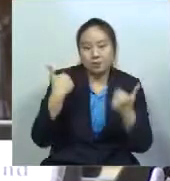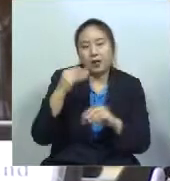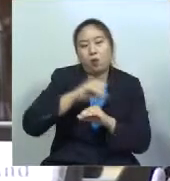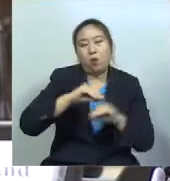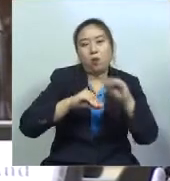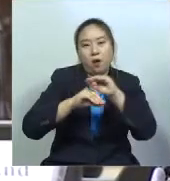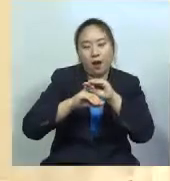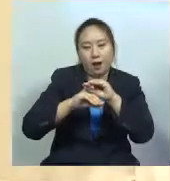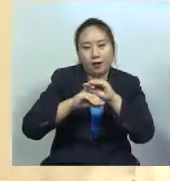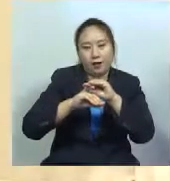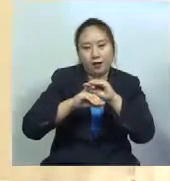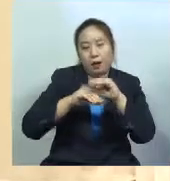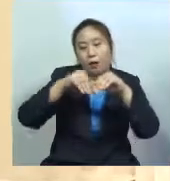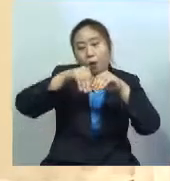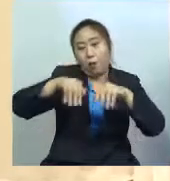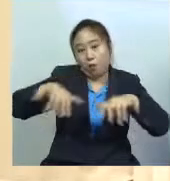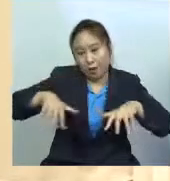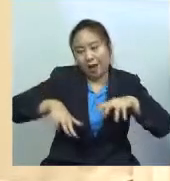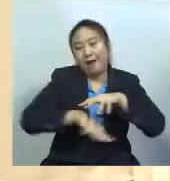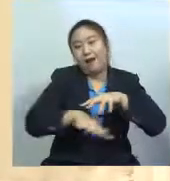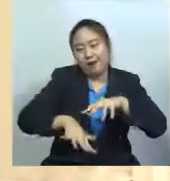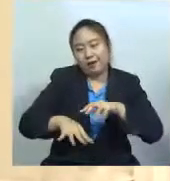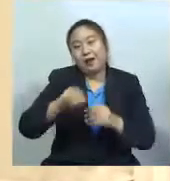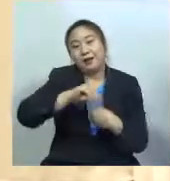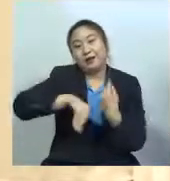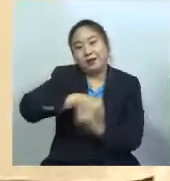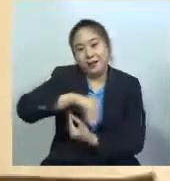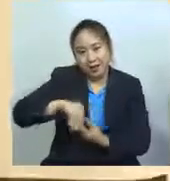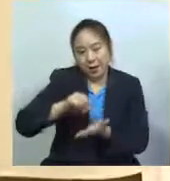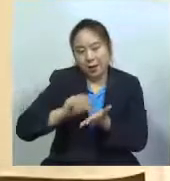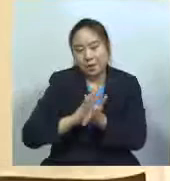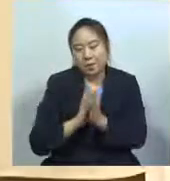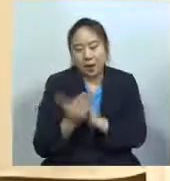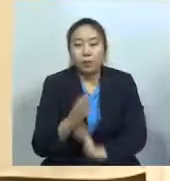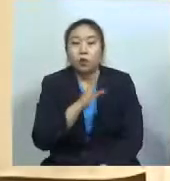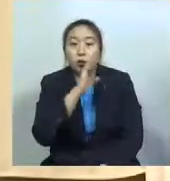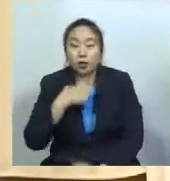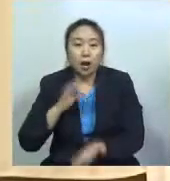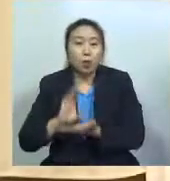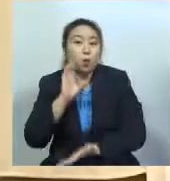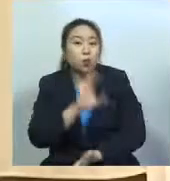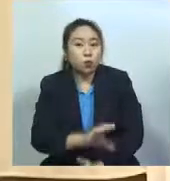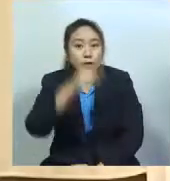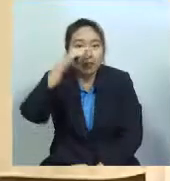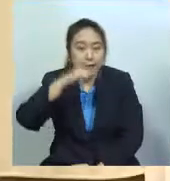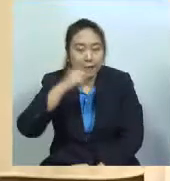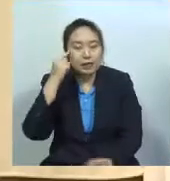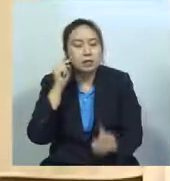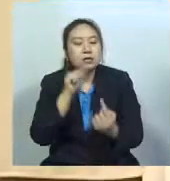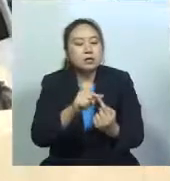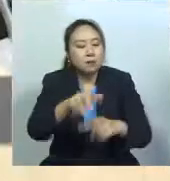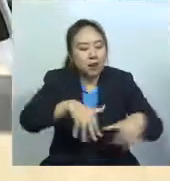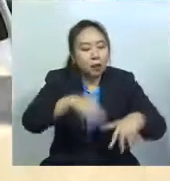งการทางโครงสร้างทางเศรษฐกิจพร้อมกำชับนะคะว่าหากจะเข้ามาลงทุนในไทยก็ให้คำนึงถึงประโยชน์ที่คนไทยจะ